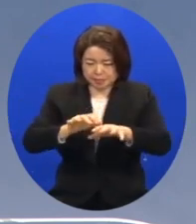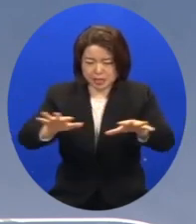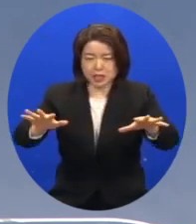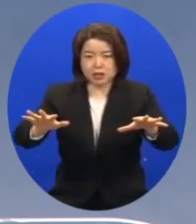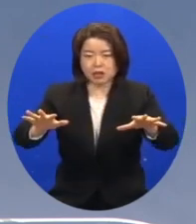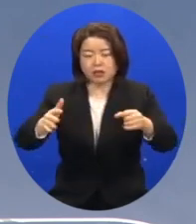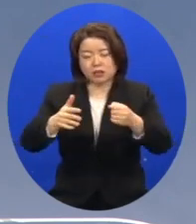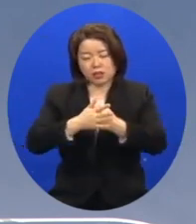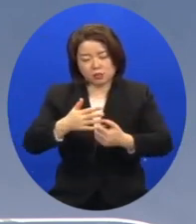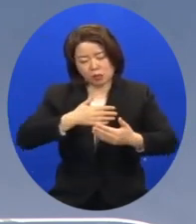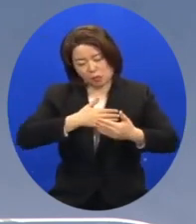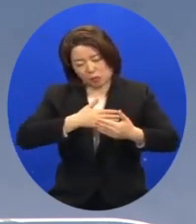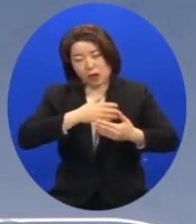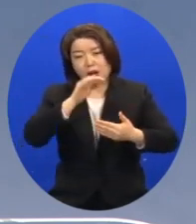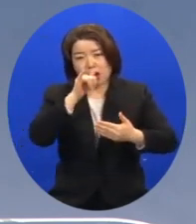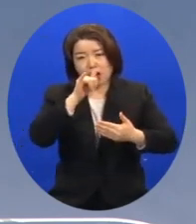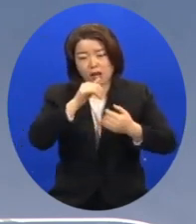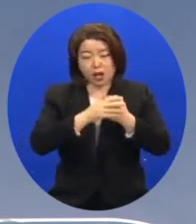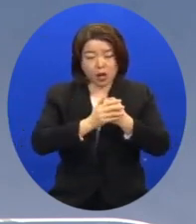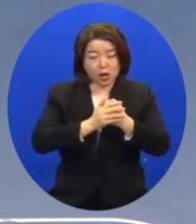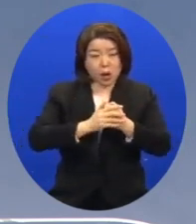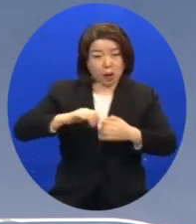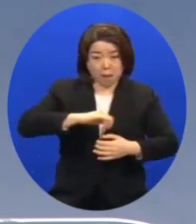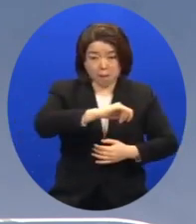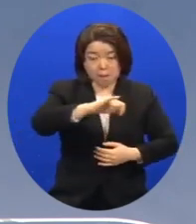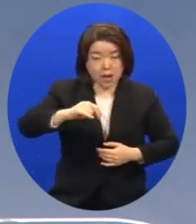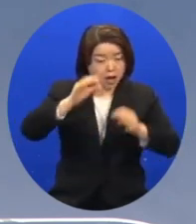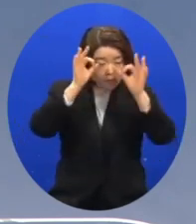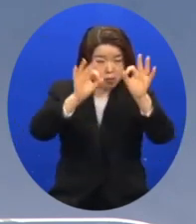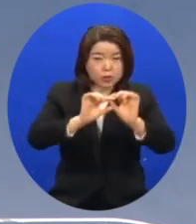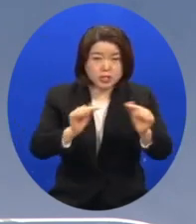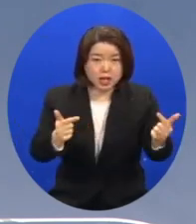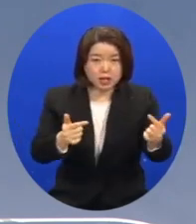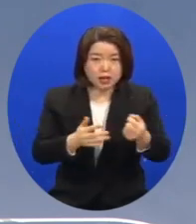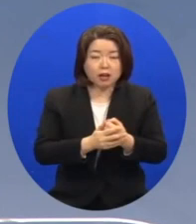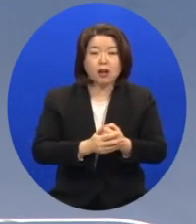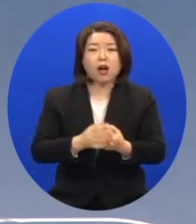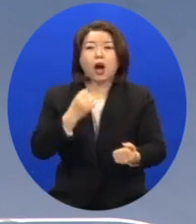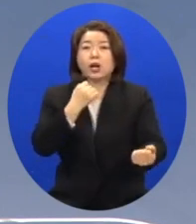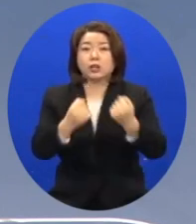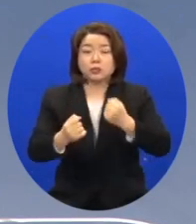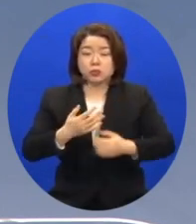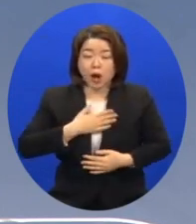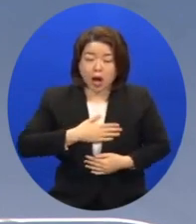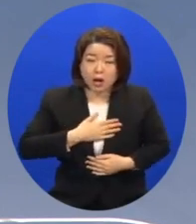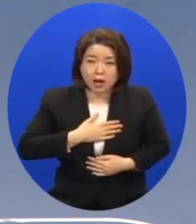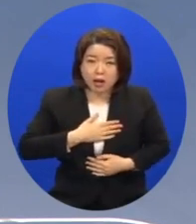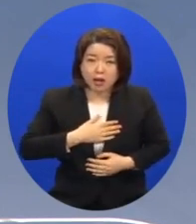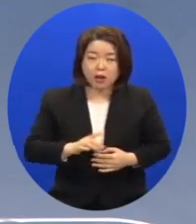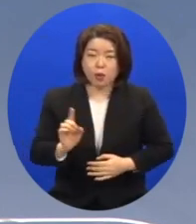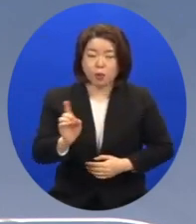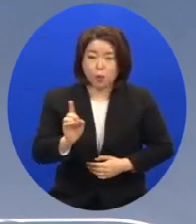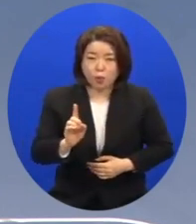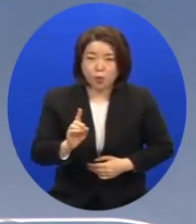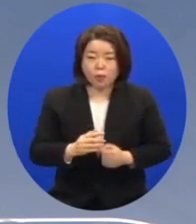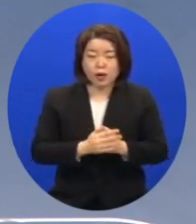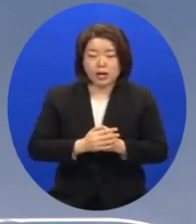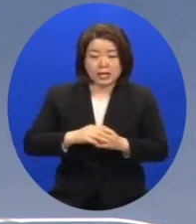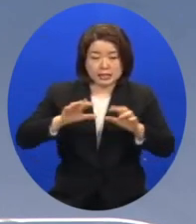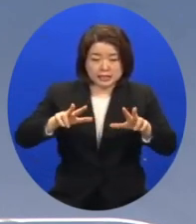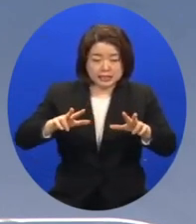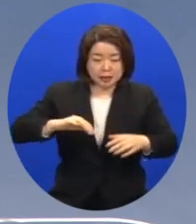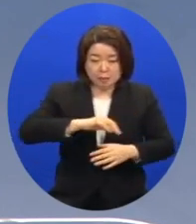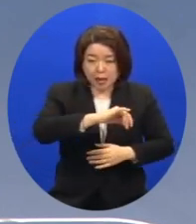있어요 보이지 않잖아요 바이러스는 그런데도 알아요 지금 바이러스가 퍼지고 있다는